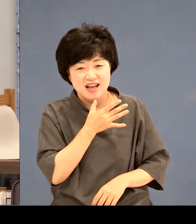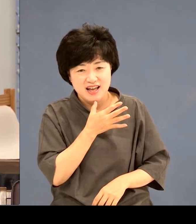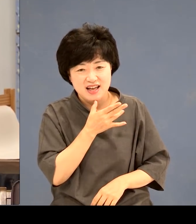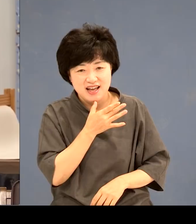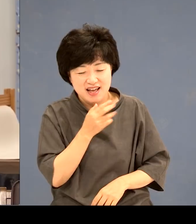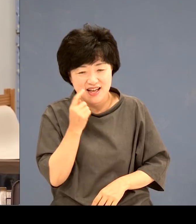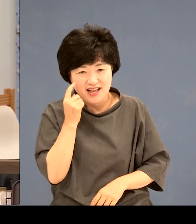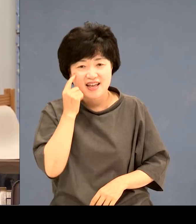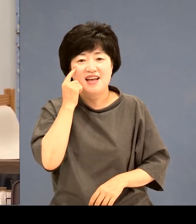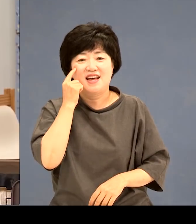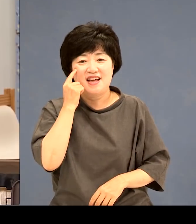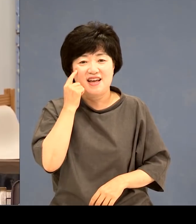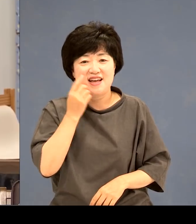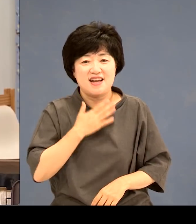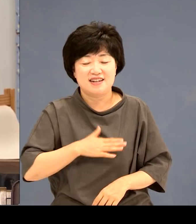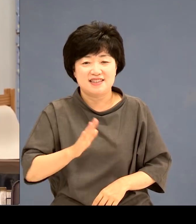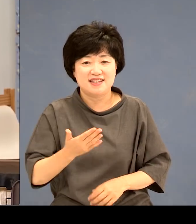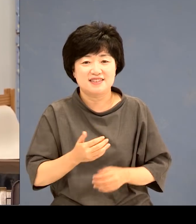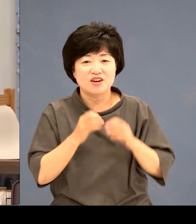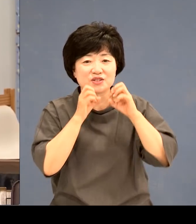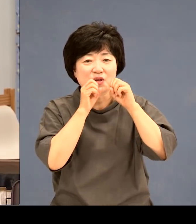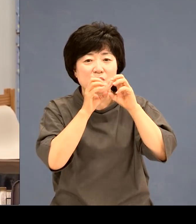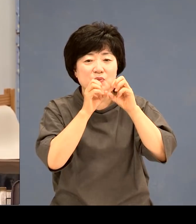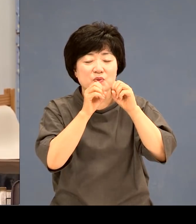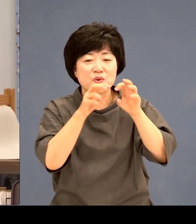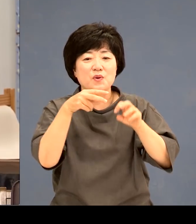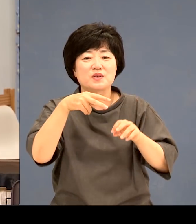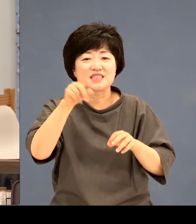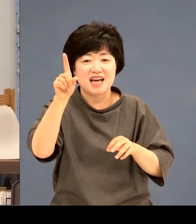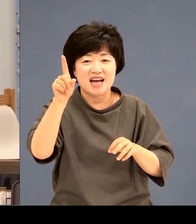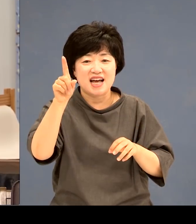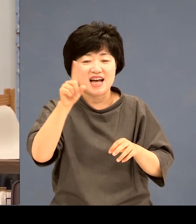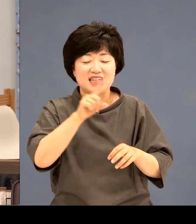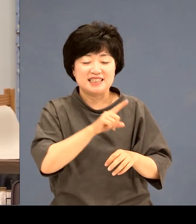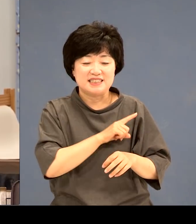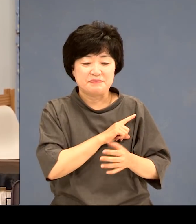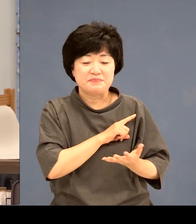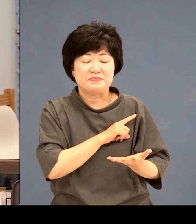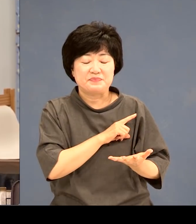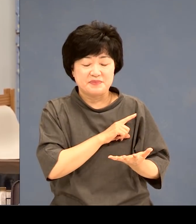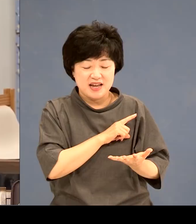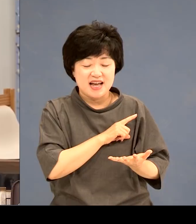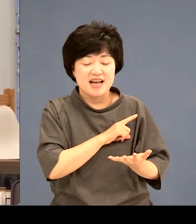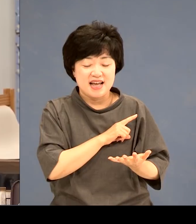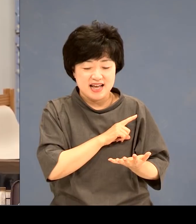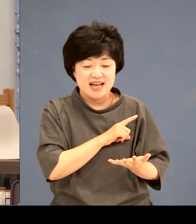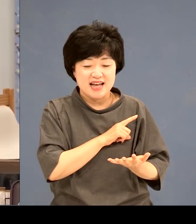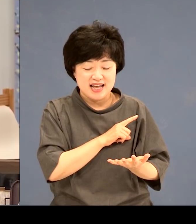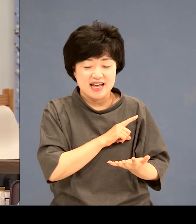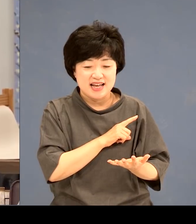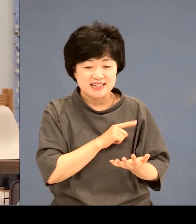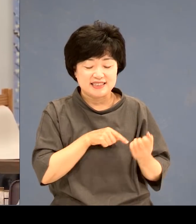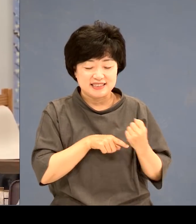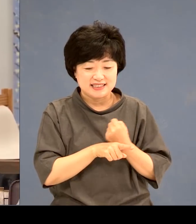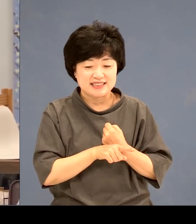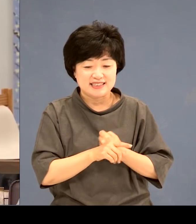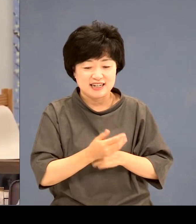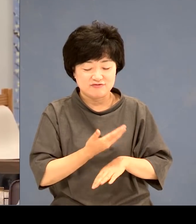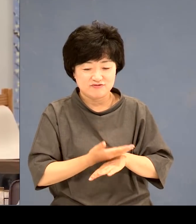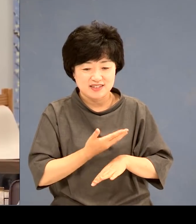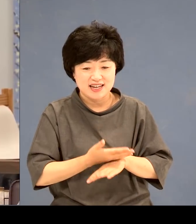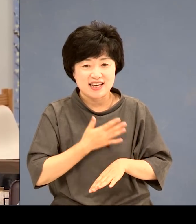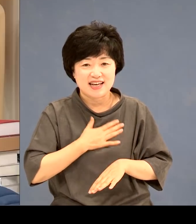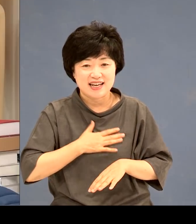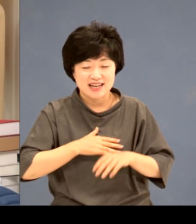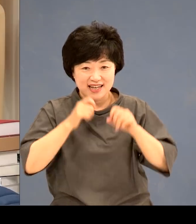조금씩 깨우쳐가는 과정이 또 생겨서 저는 또 선교사라는 단어가 저한테 또 다른 의미로 이제 다시 자리를